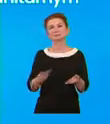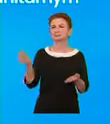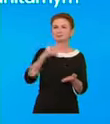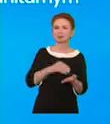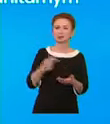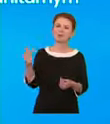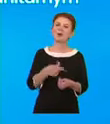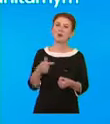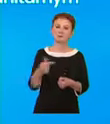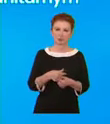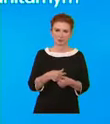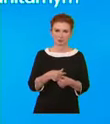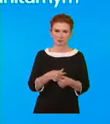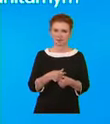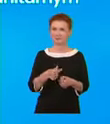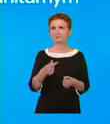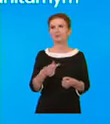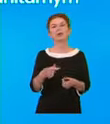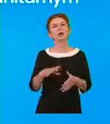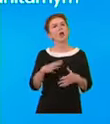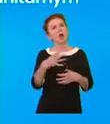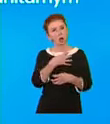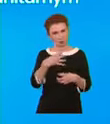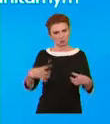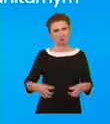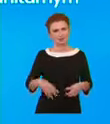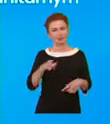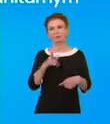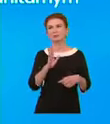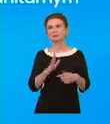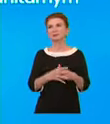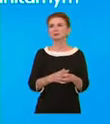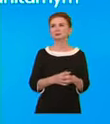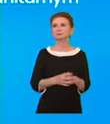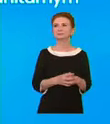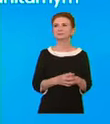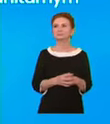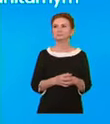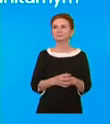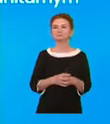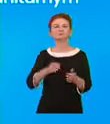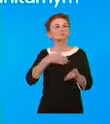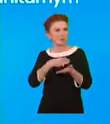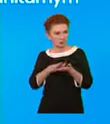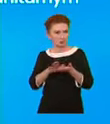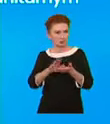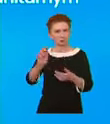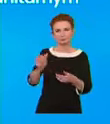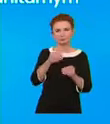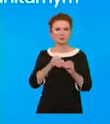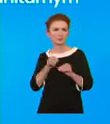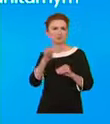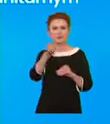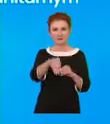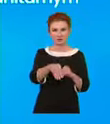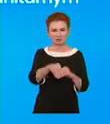Z punktu widzenia gospodarczego będzie to oznaczało nie mniej, nie więcej tylko tyle, że w pierwszej fazie, tak jak już